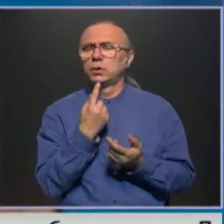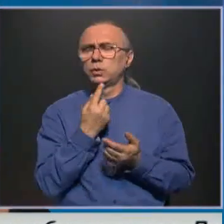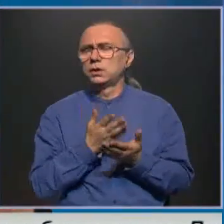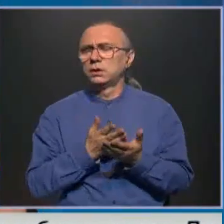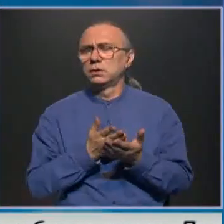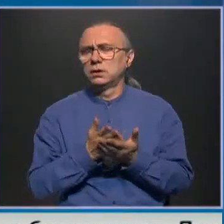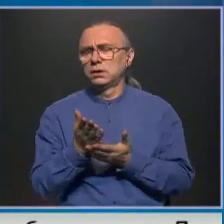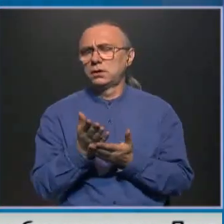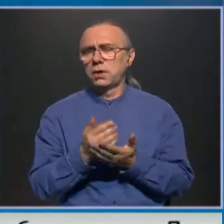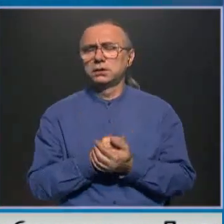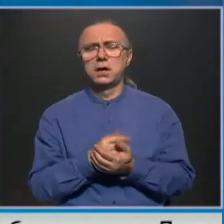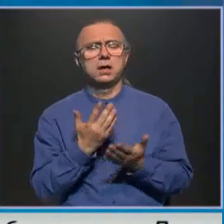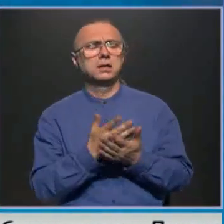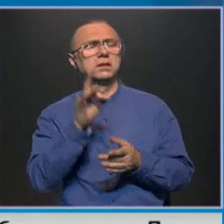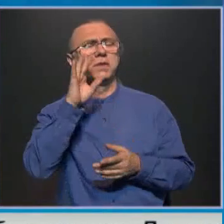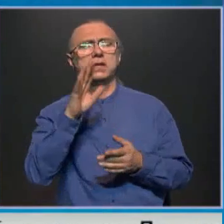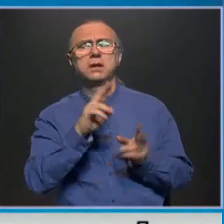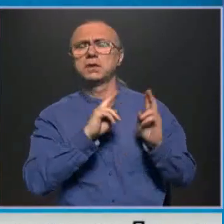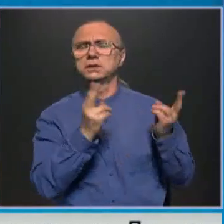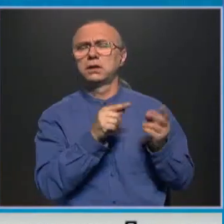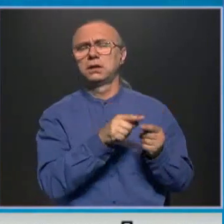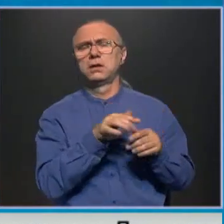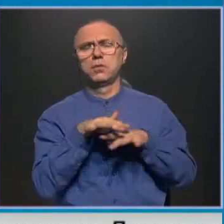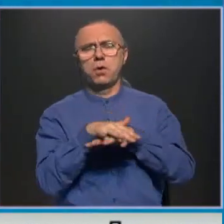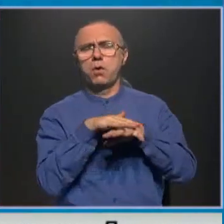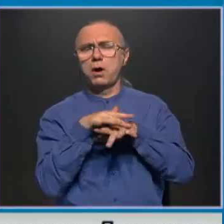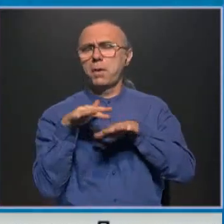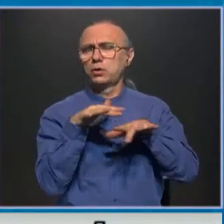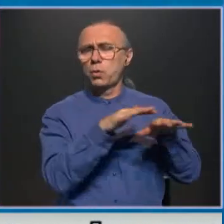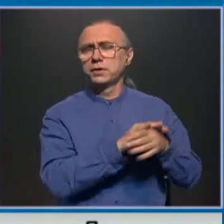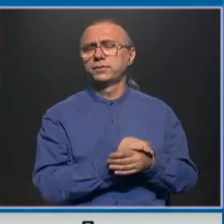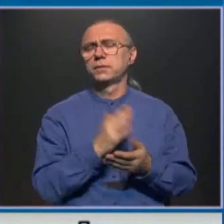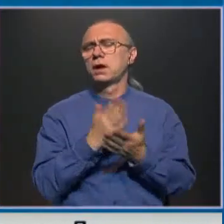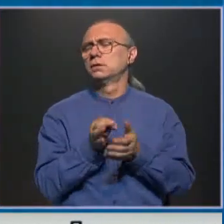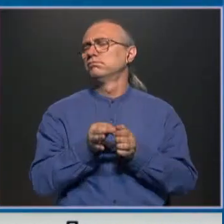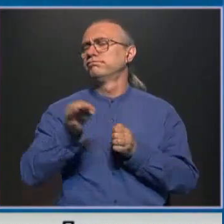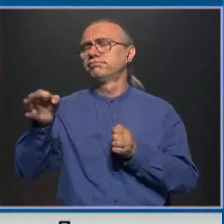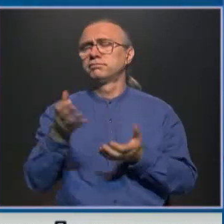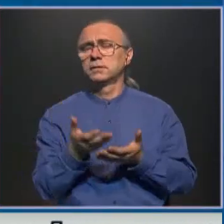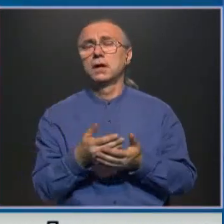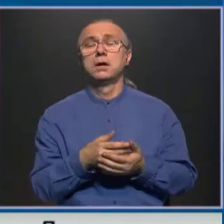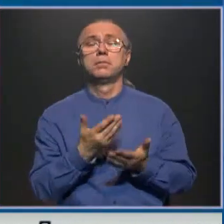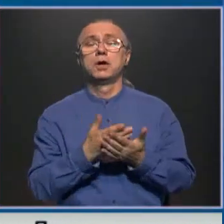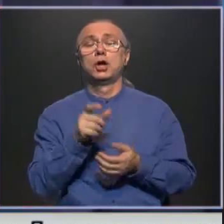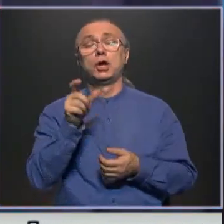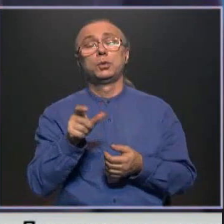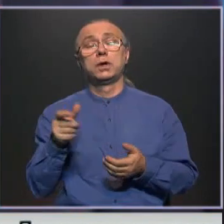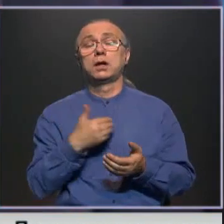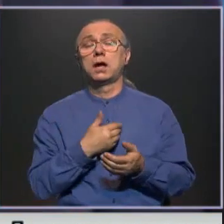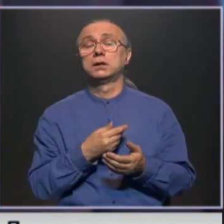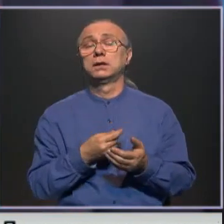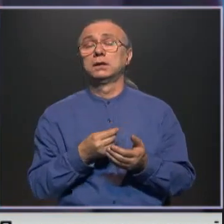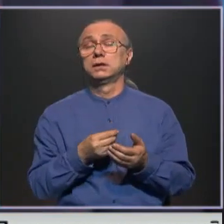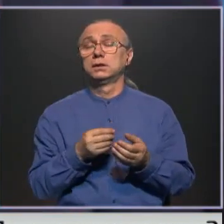толпы паломников. Вот, и, к сожалению, кстати, вот есть проблема в том, что даже когда люди хотят подать куда-то записочку через интернет, то